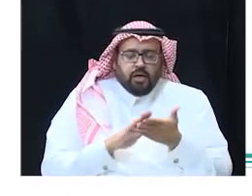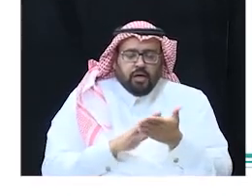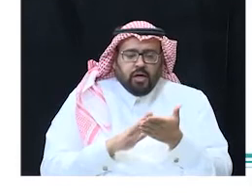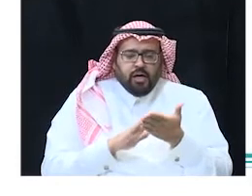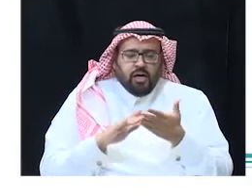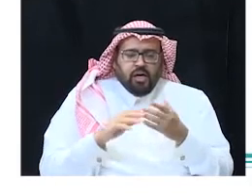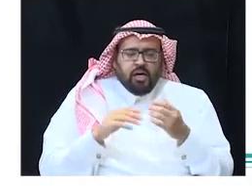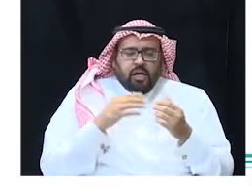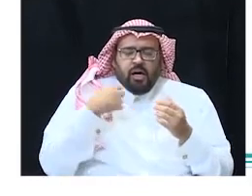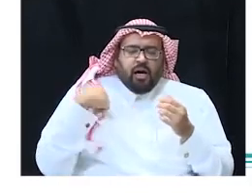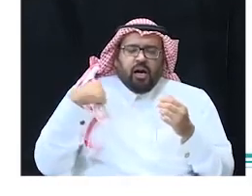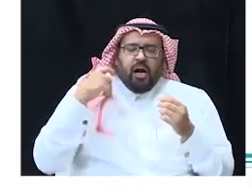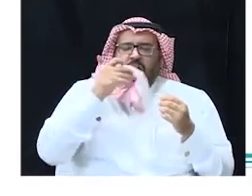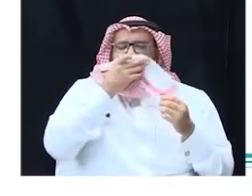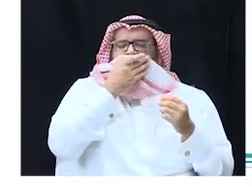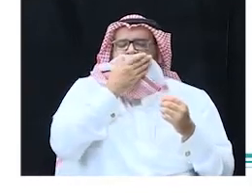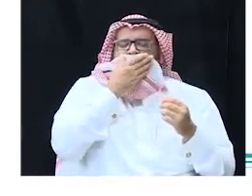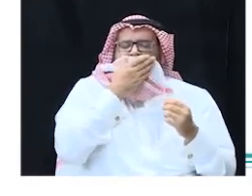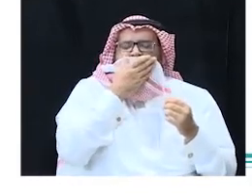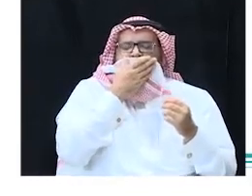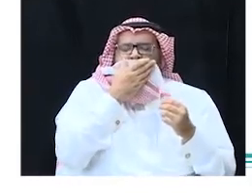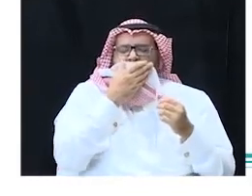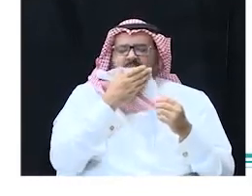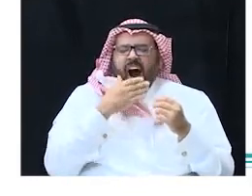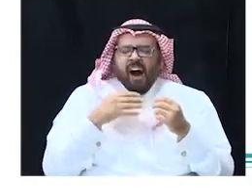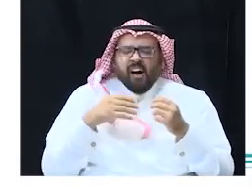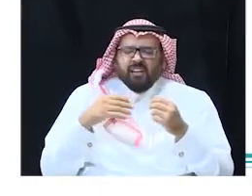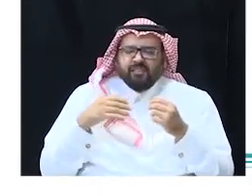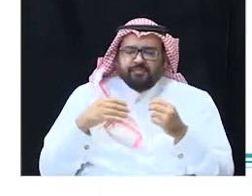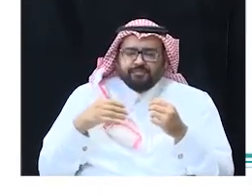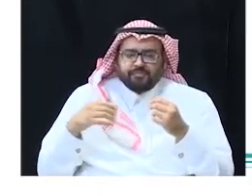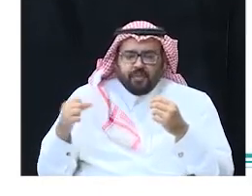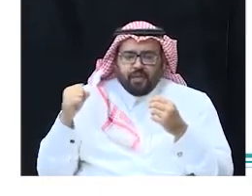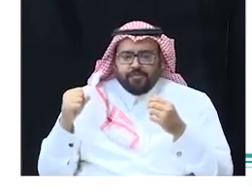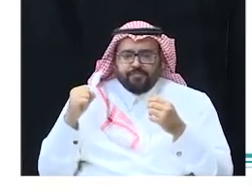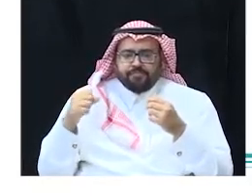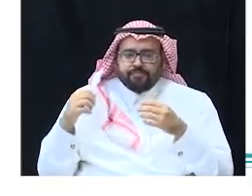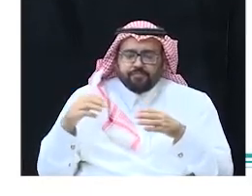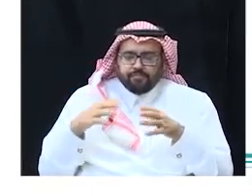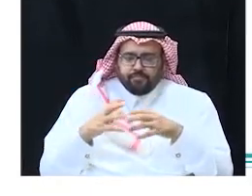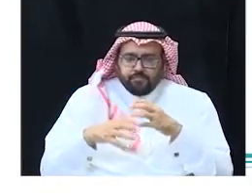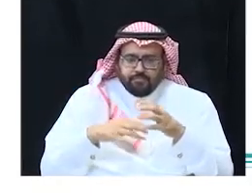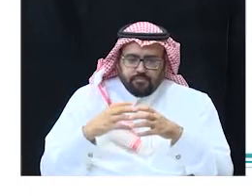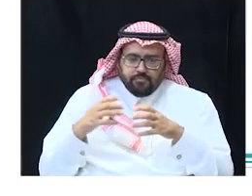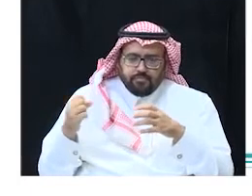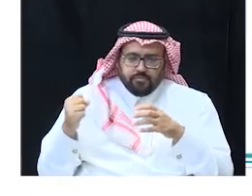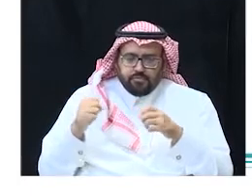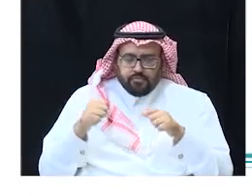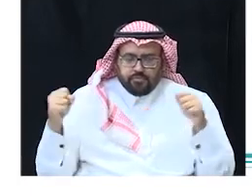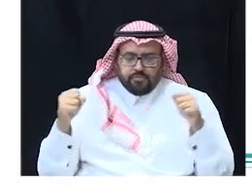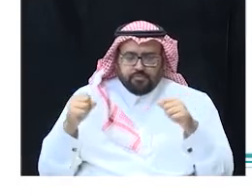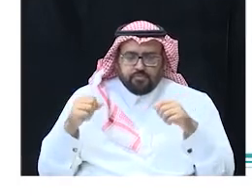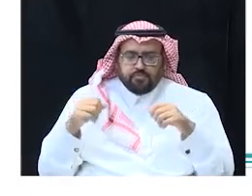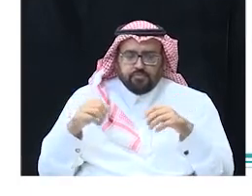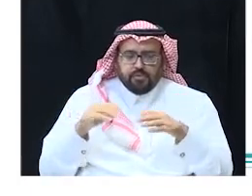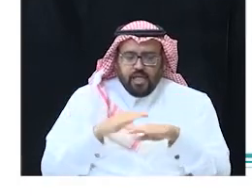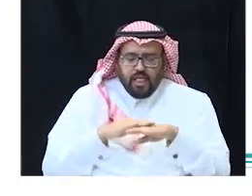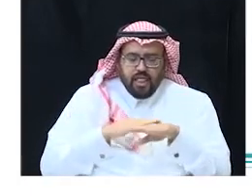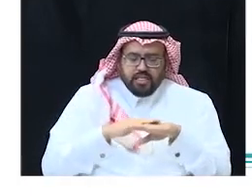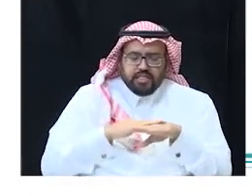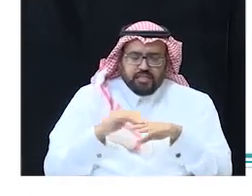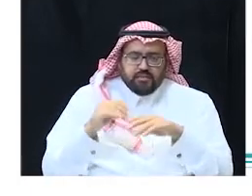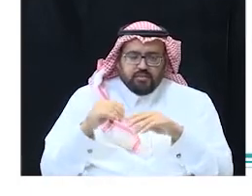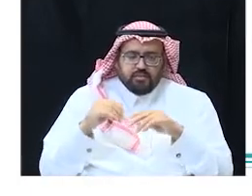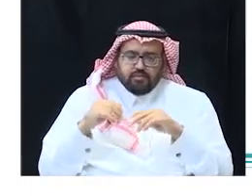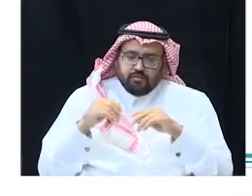جسمين متلامسين. سنأخذها بعد. وتكون قوة الاحتكاك أكبر على